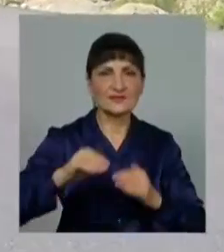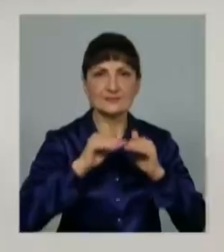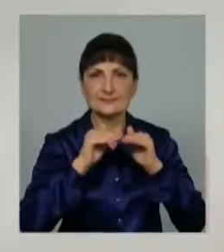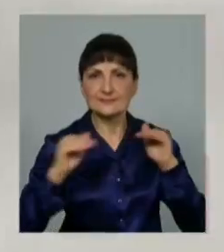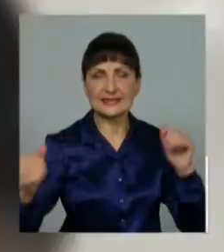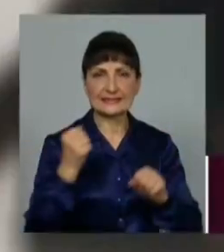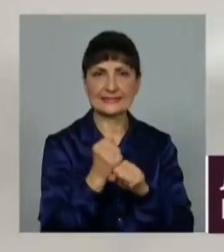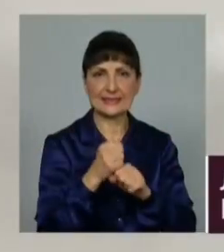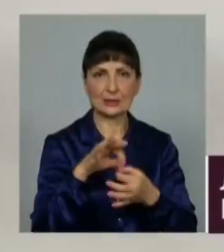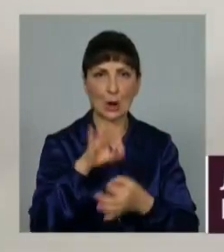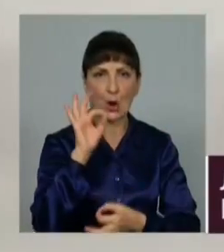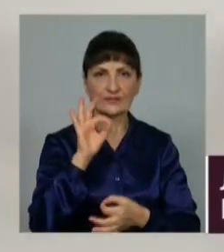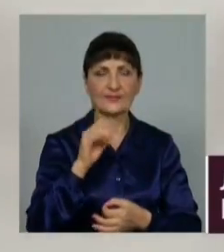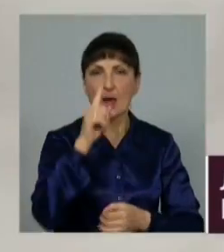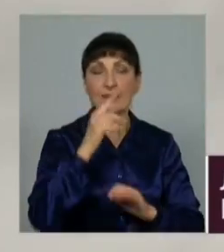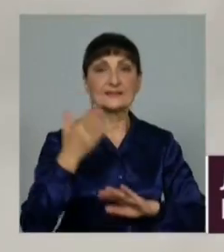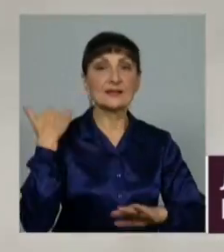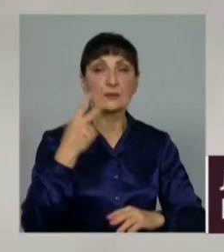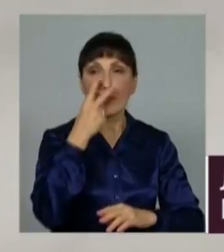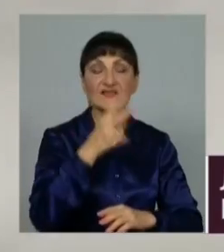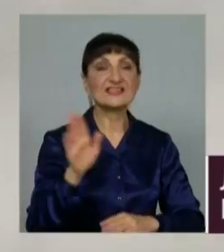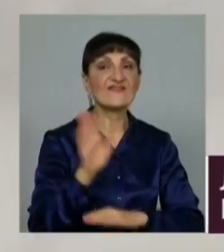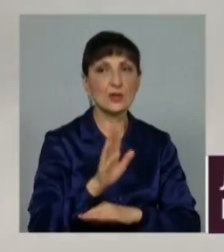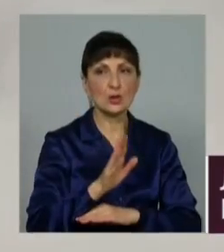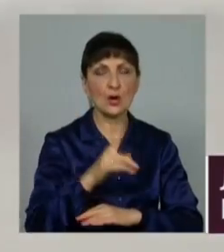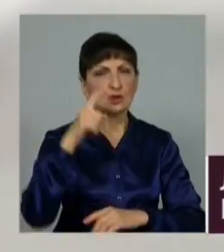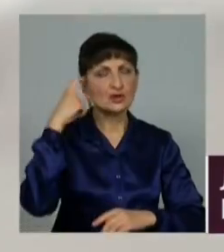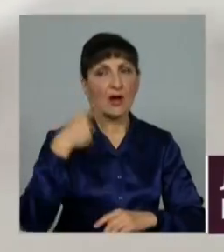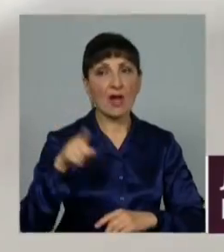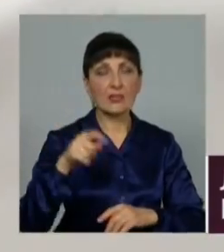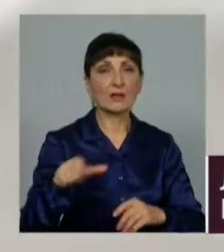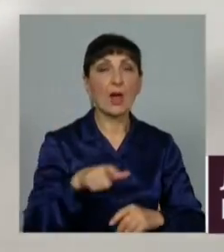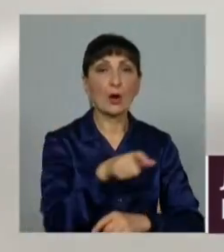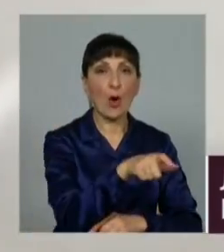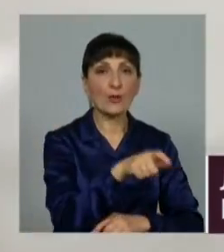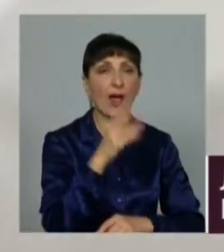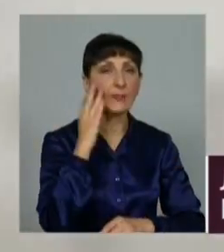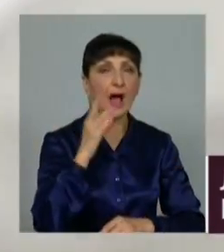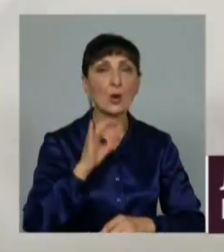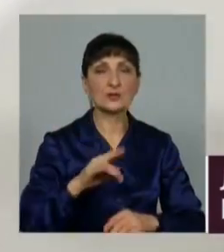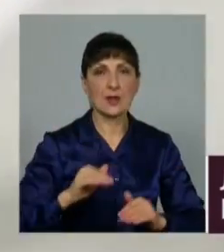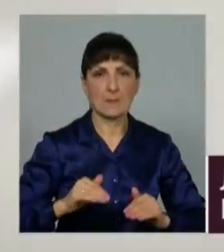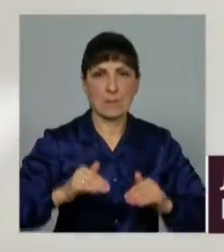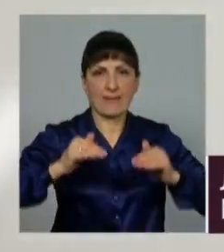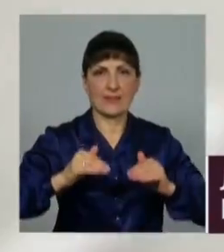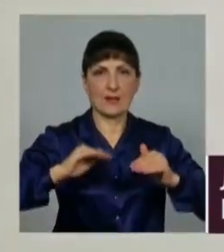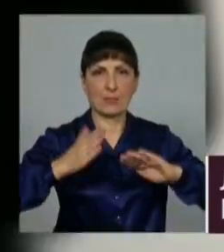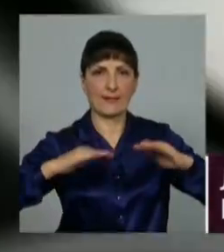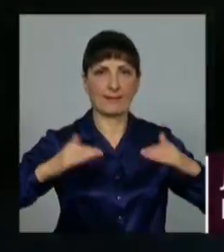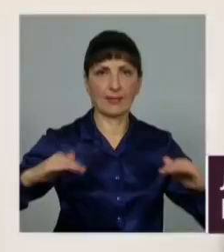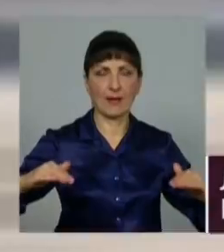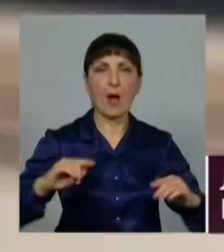неровности. Месяц назад в социальных сетях появилось видео, где из-за жары на автодороге Алматы-Харгос поднялись бетонные плиты. Причину